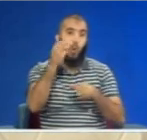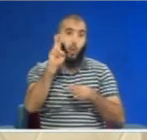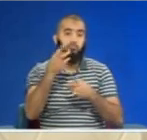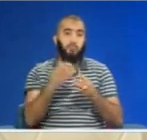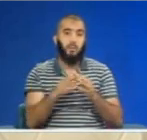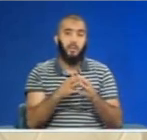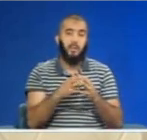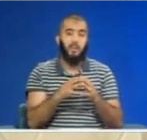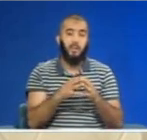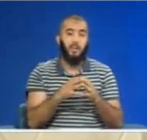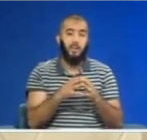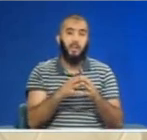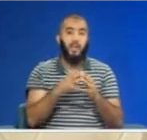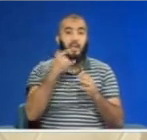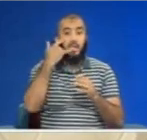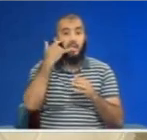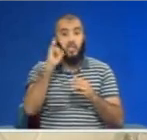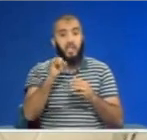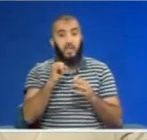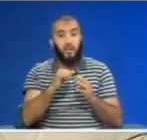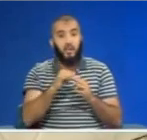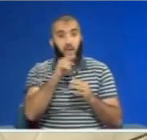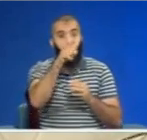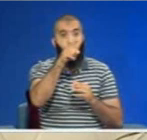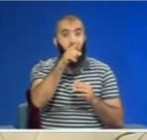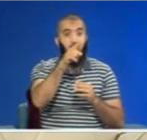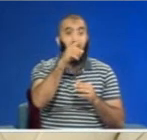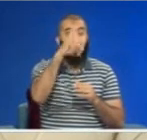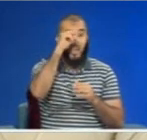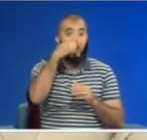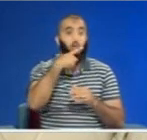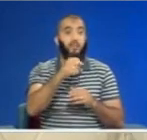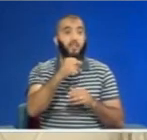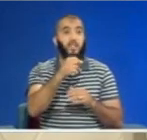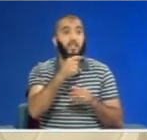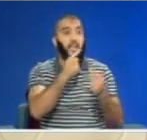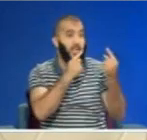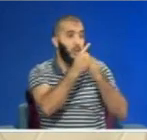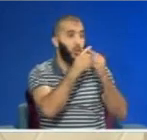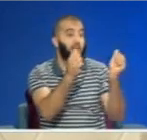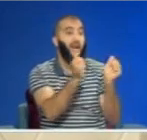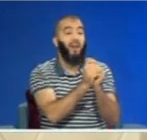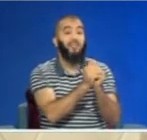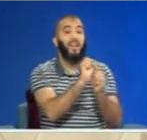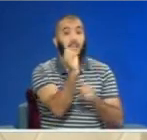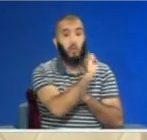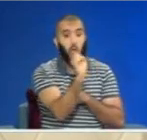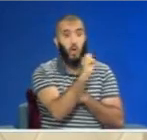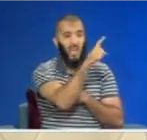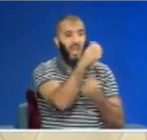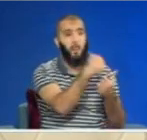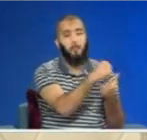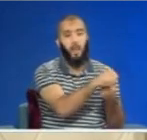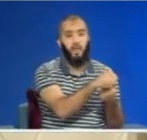ذهبية، إذا كان شاور بقية الورثة ووافقوا على هذا التصرف